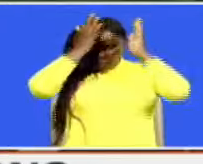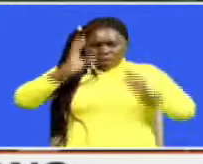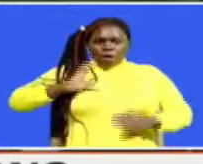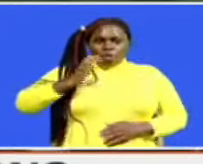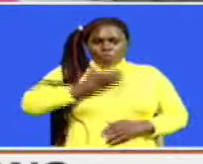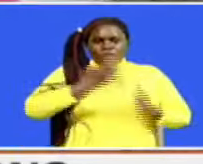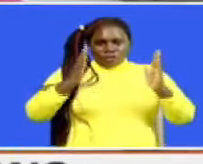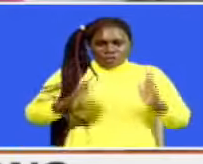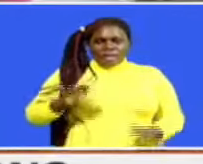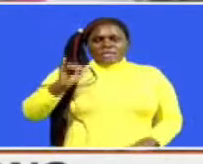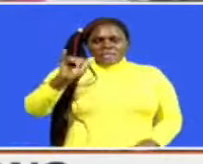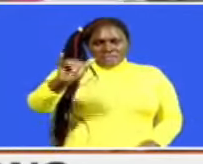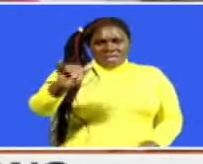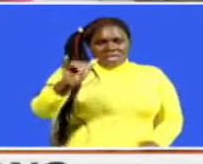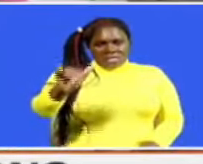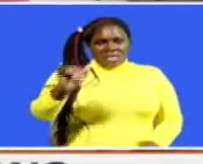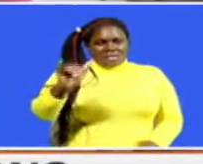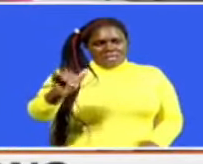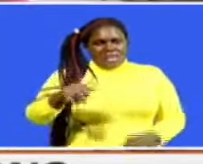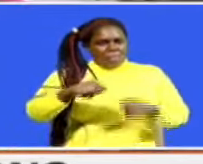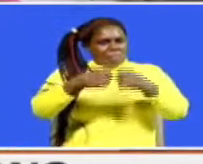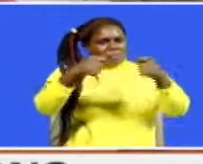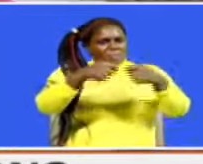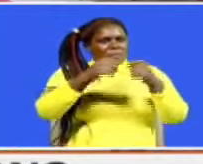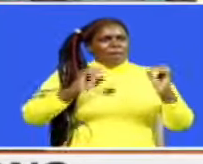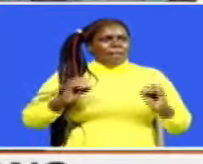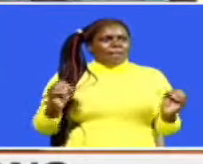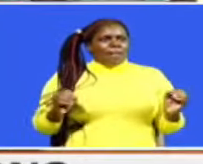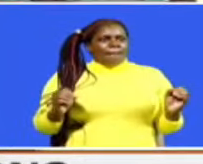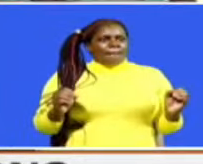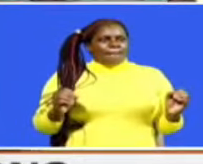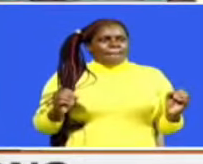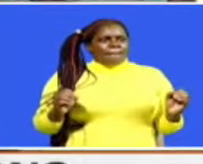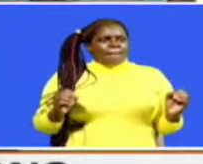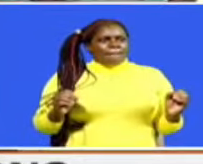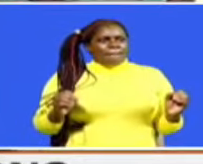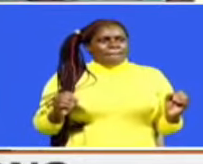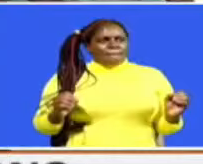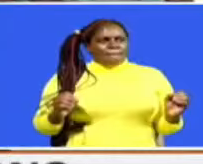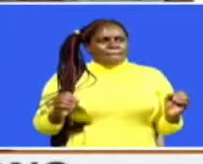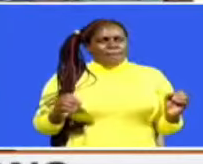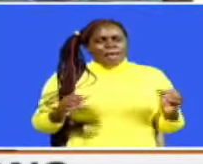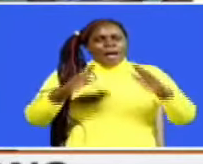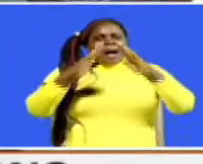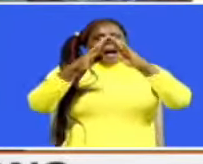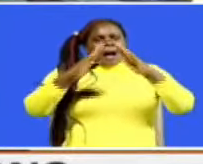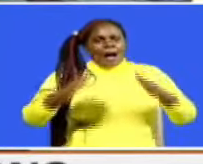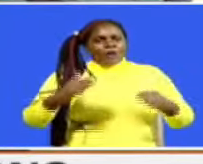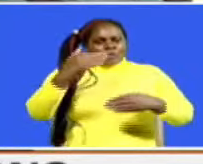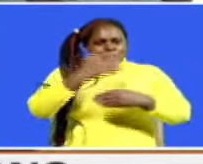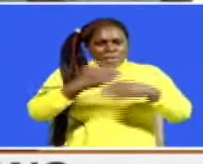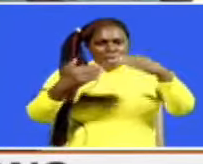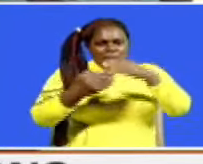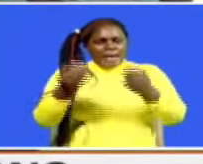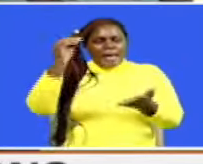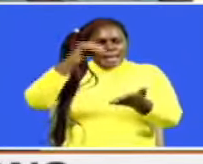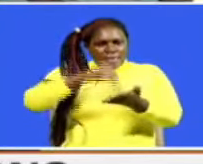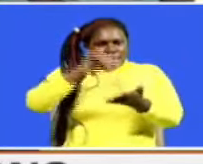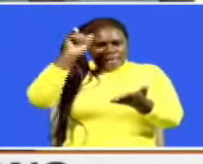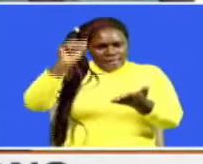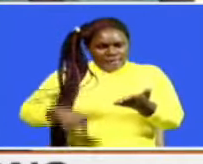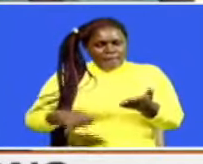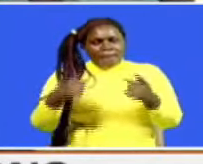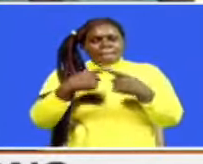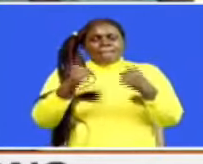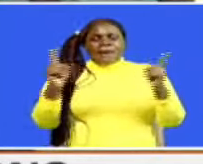Commissioner and the Western Region Coordinator will be spared. Kuna vile hizo nyumba zinakuja kujengwa ndio. Lakini